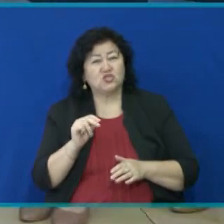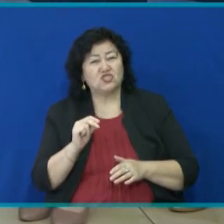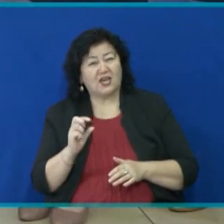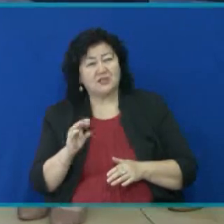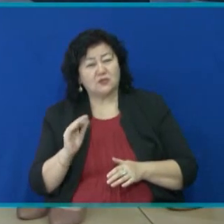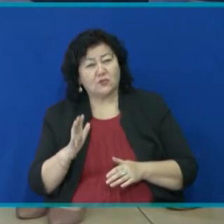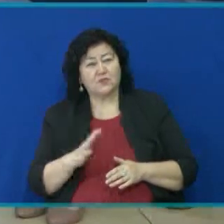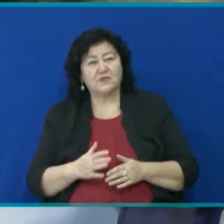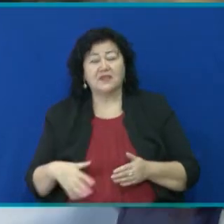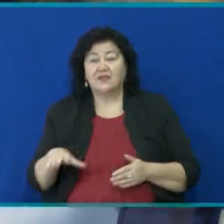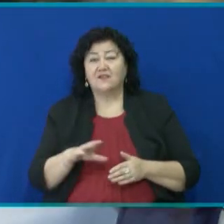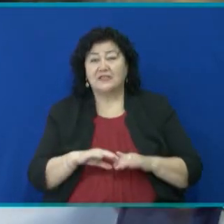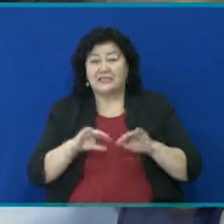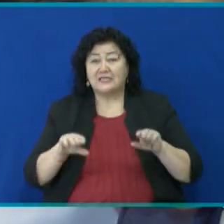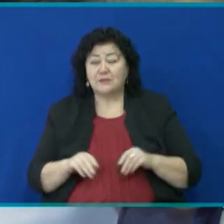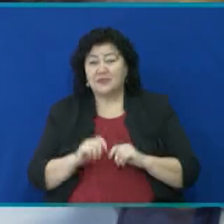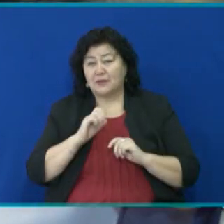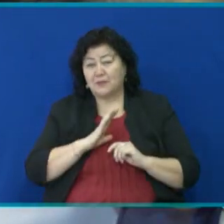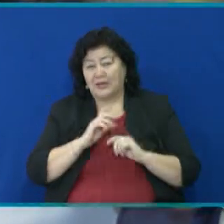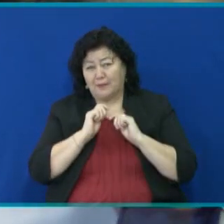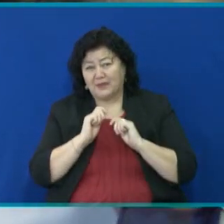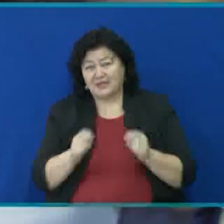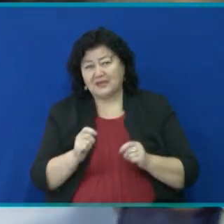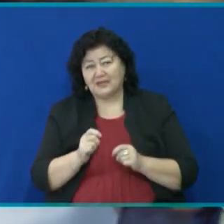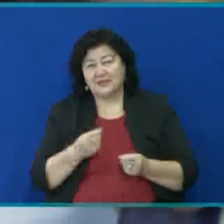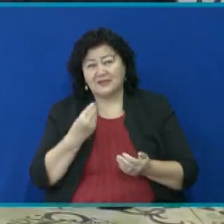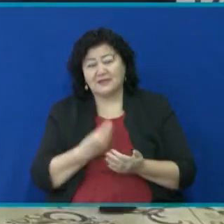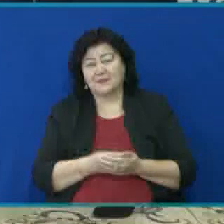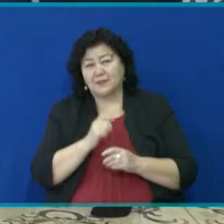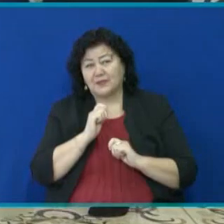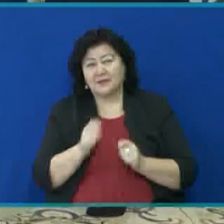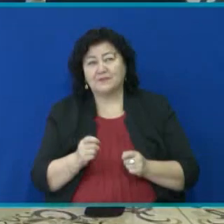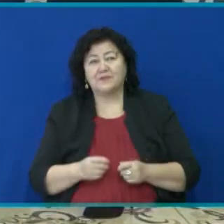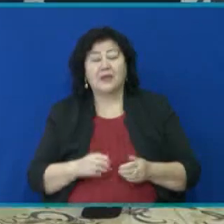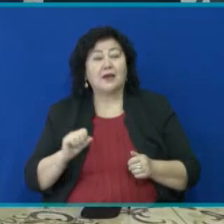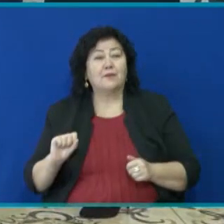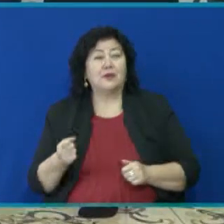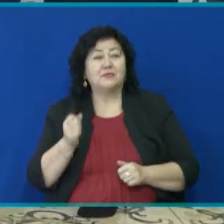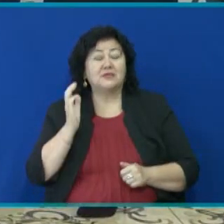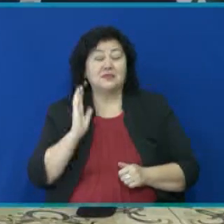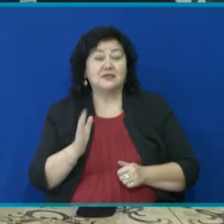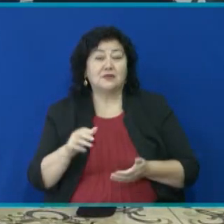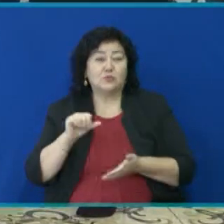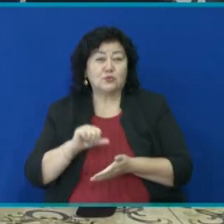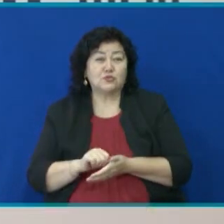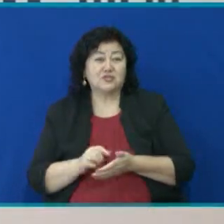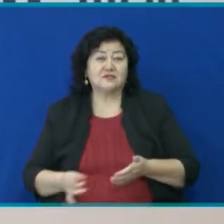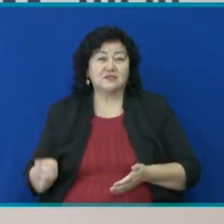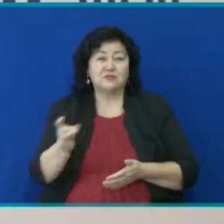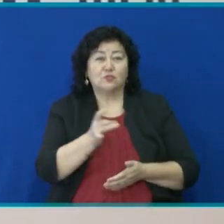участники были награждены ценными призами. Обладатель первого места теперь будет представлять область Абай на республиканском